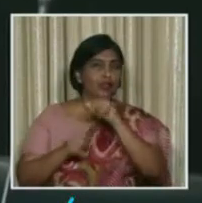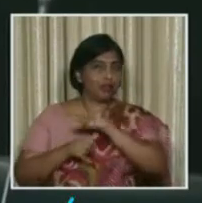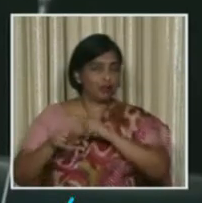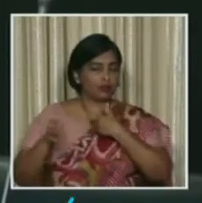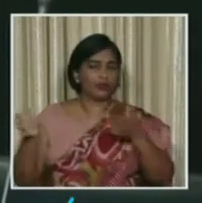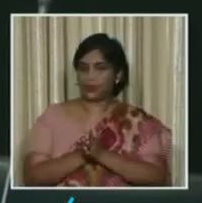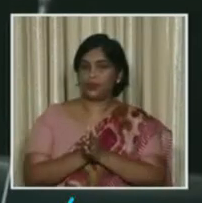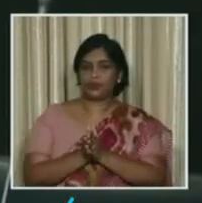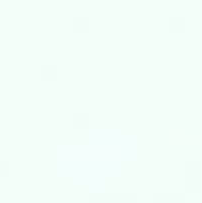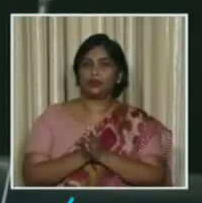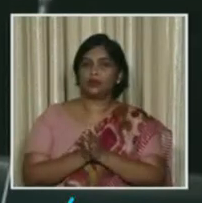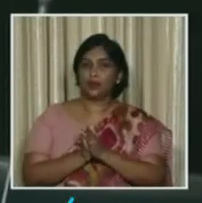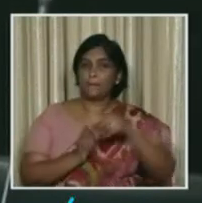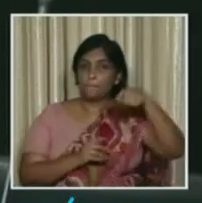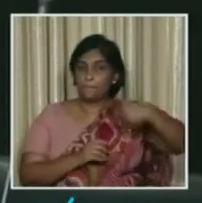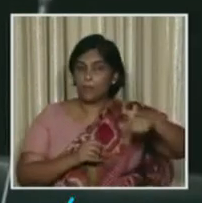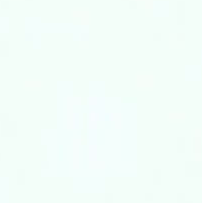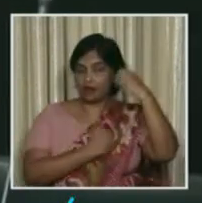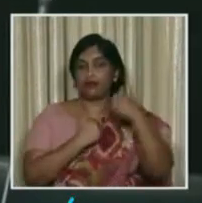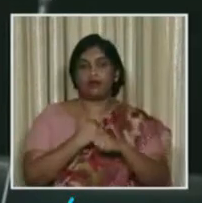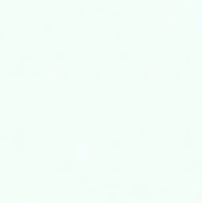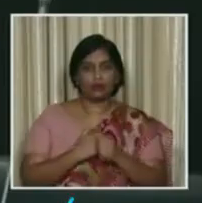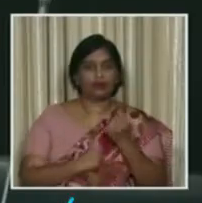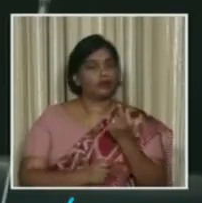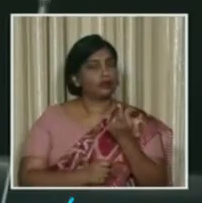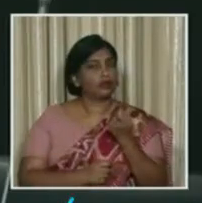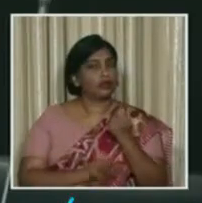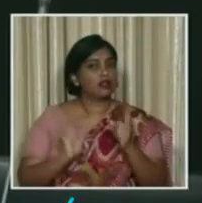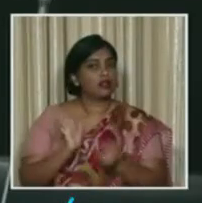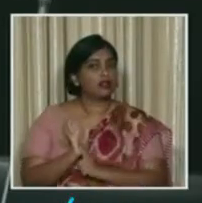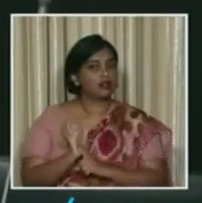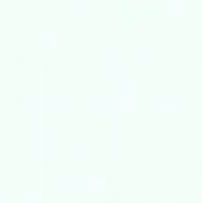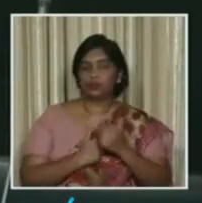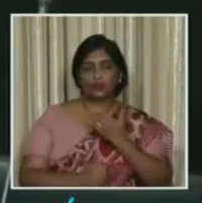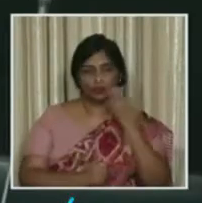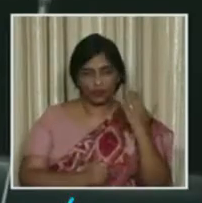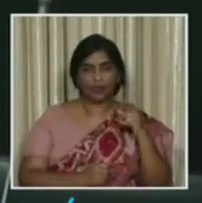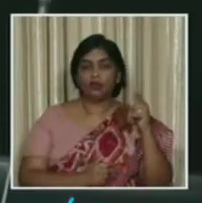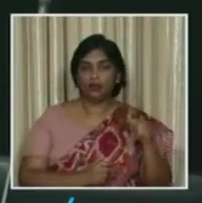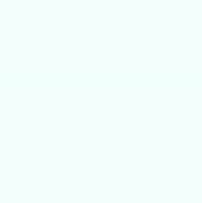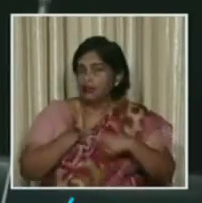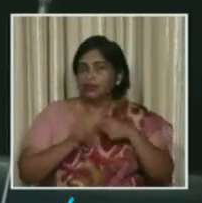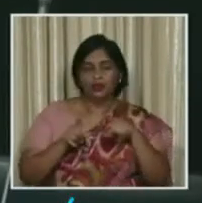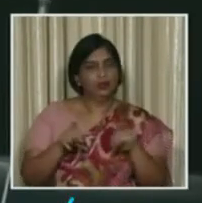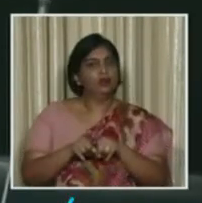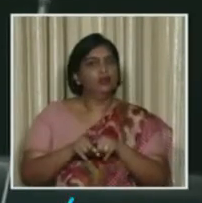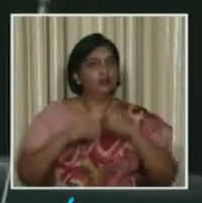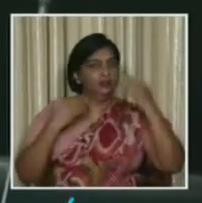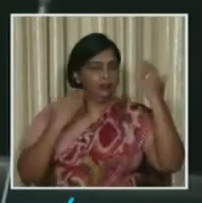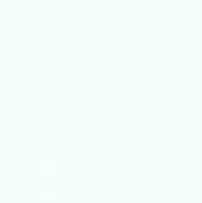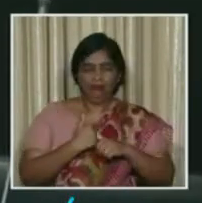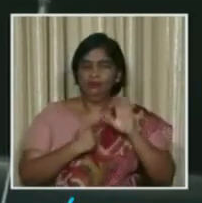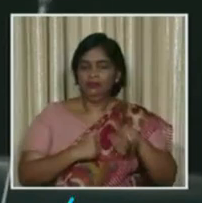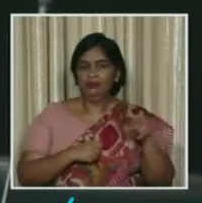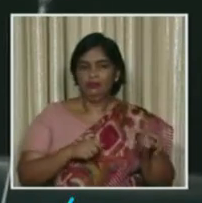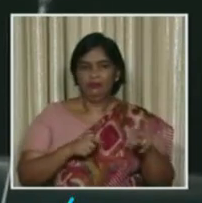සමග ඒකාබද්ධ වෙලා බෙල් ඇන් ලයිට් ක්‍රමයක් සකස් කළා. රුපියල් 115කට එයි අත්අදා බැලීමේ ගේට්ටුවක් ක්‍රියාත්මක